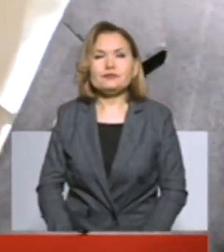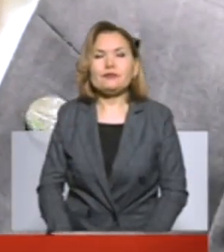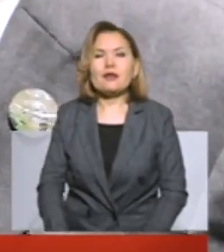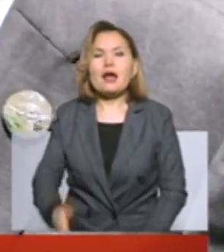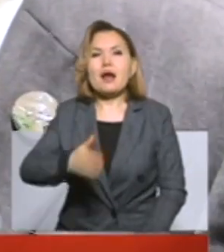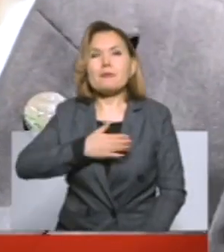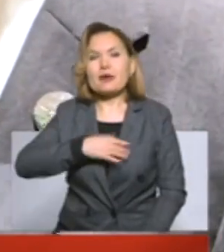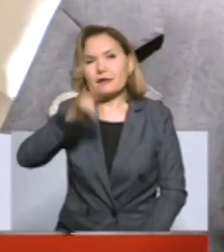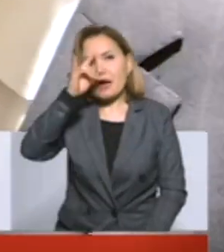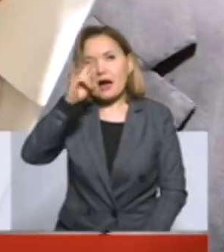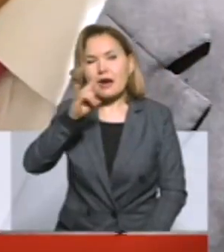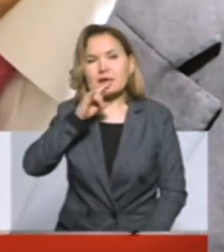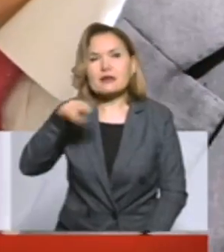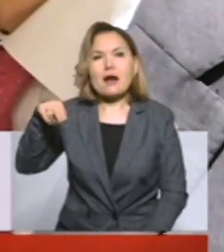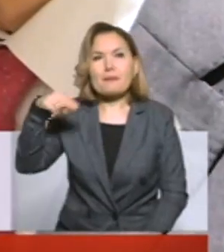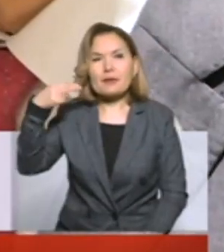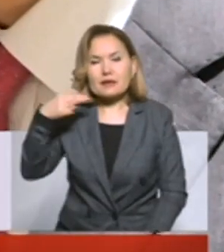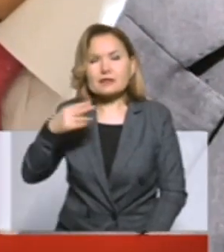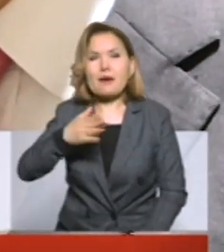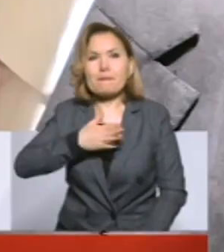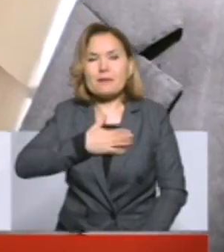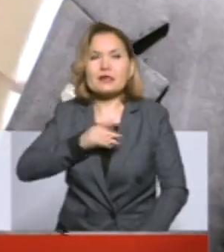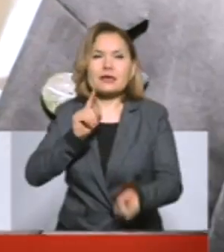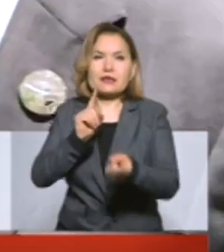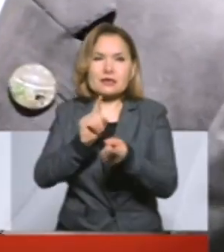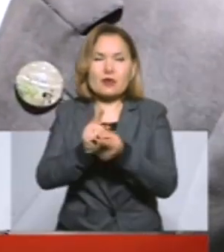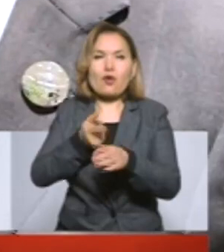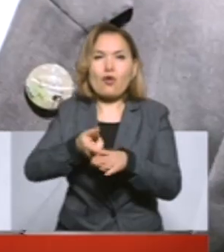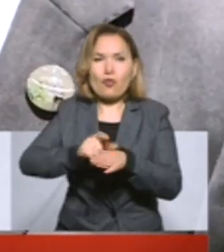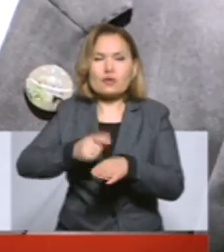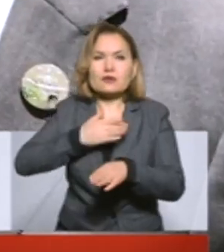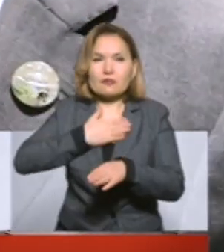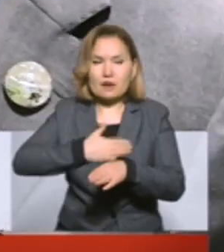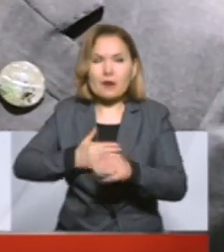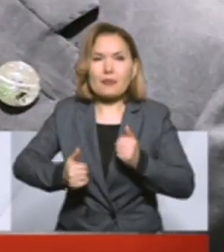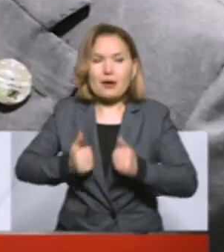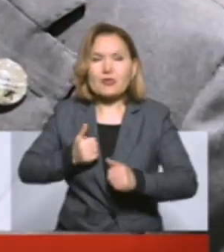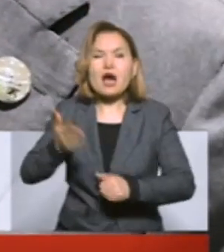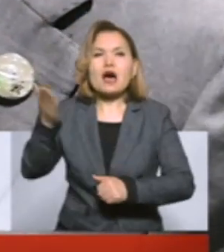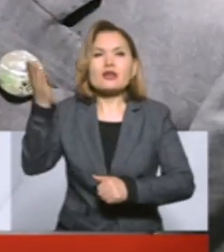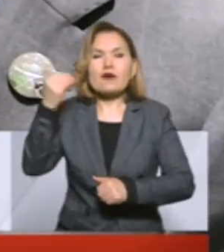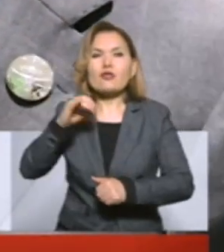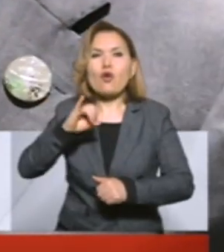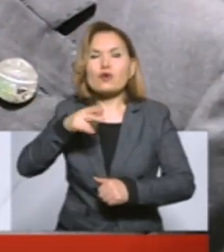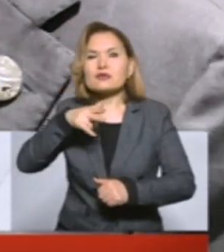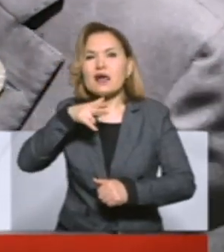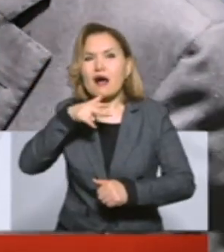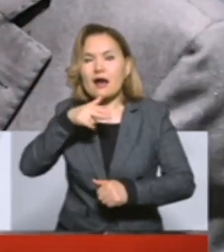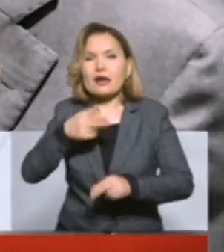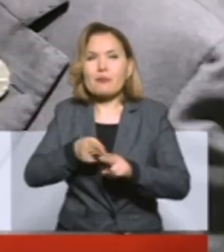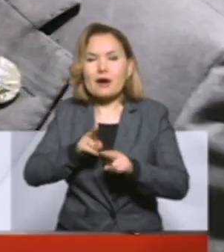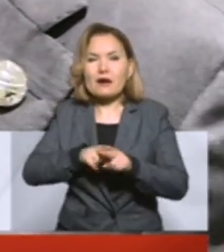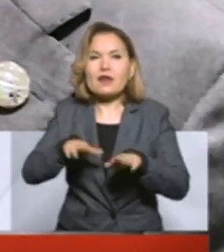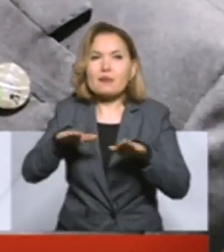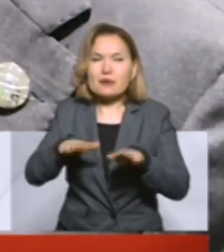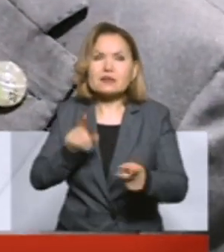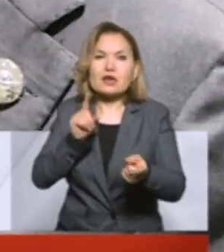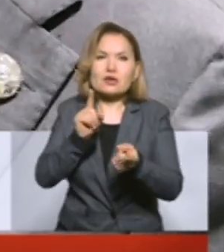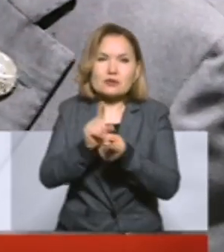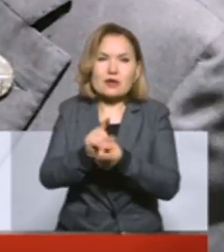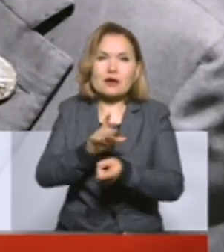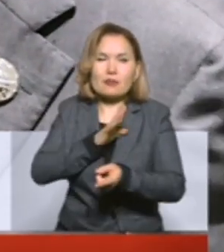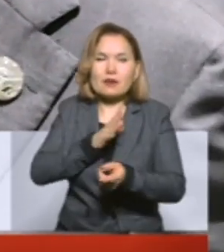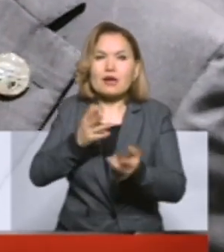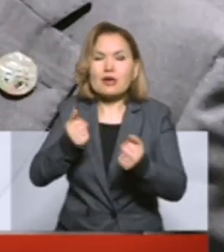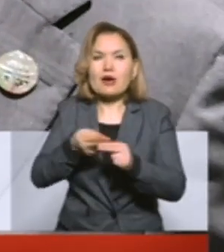Мен Қазақстан президентімен осы жолы да кездескенімді зор мәртебе санаймын. Ол кісімен бірнеше жыл бұрын Оңтүстік Кореяға жасаған мемлекеттік сапары кезінде де кездескен